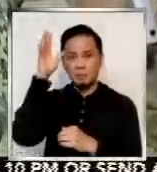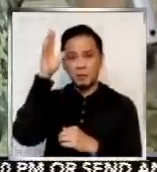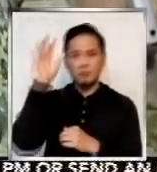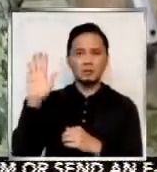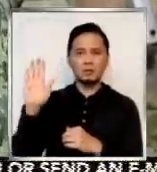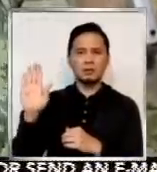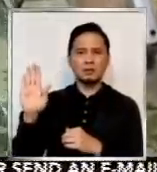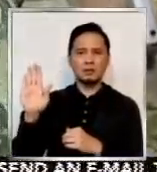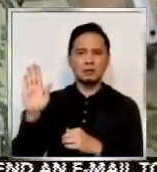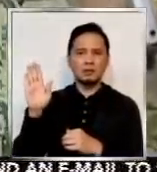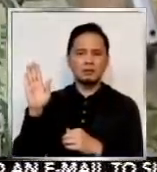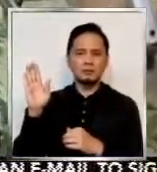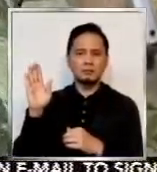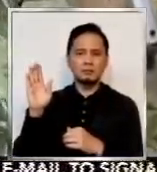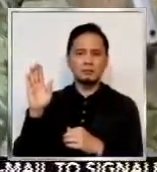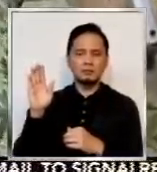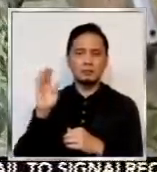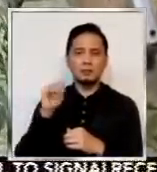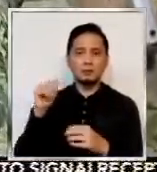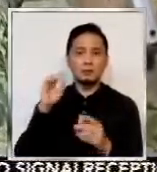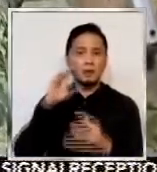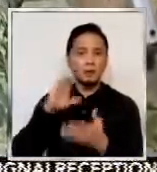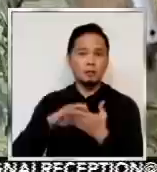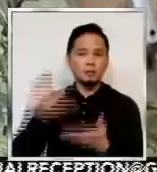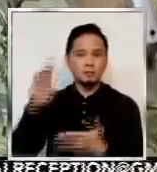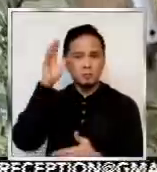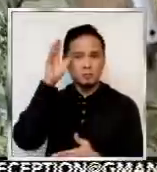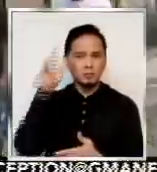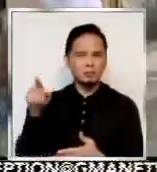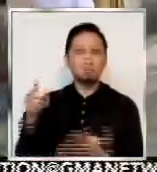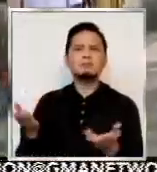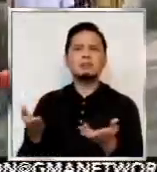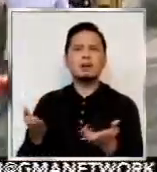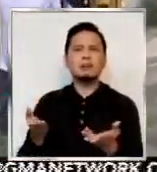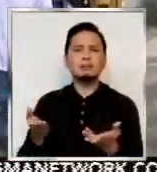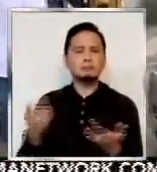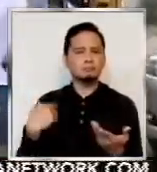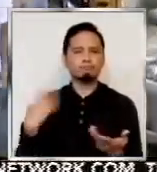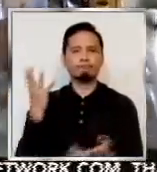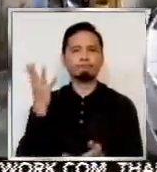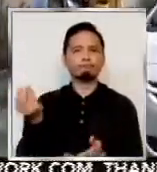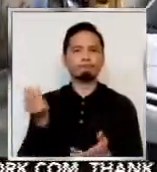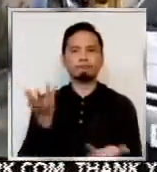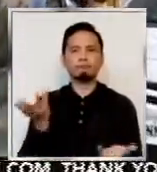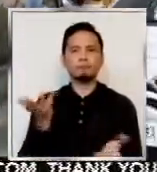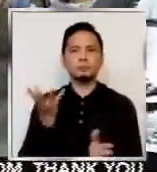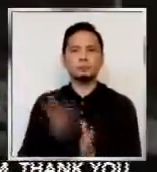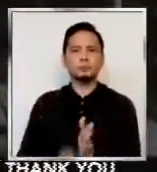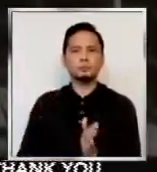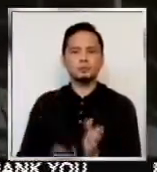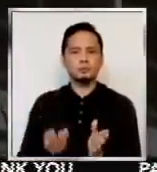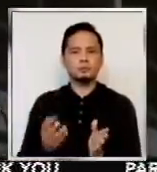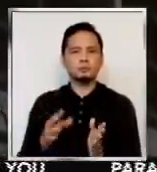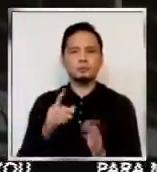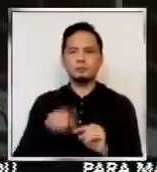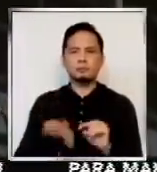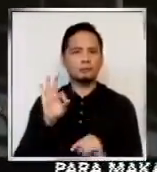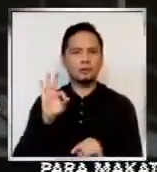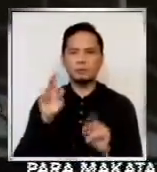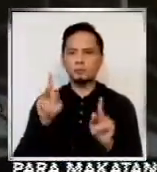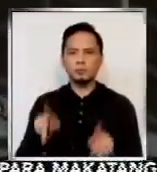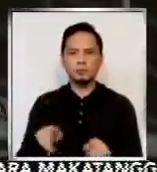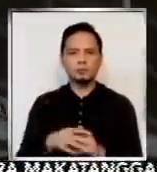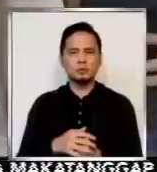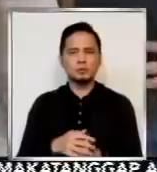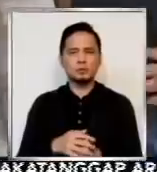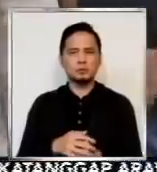2 days nang nawawala, pati puro sa bahay niya sa kanlalay, wala na rin po yung tao. Hanggang kaninang hapon, umabot sa 7 tao na ang nagsadya sa